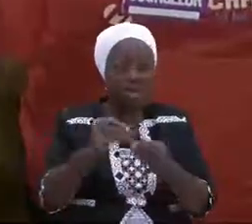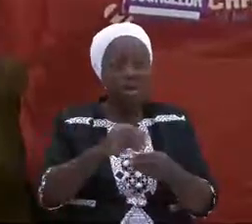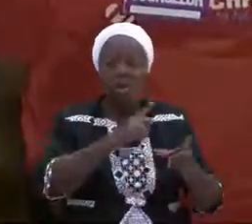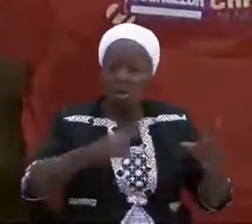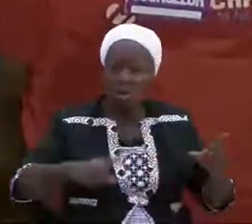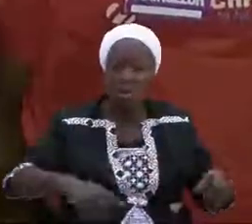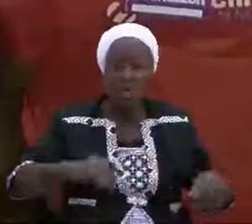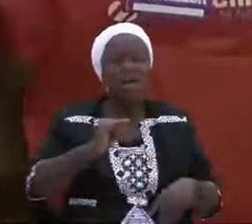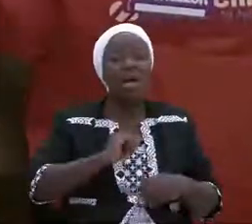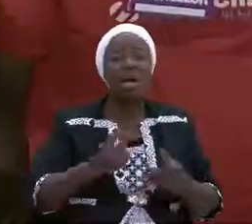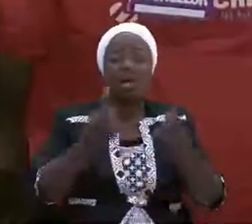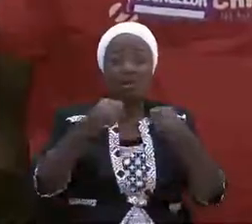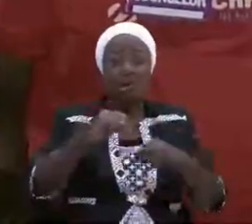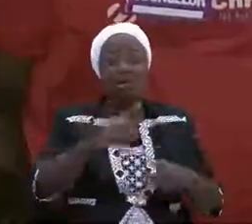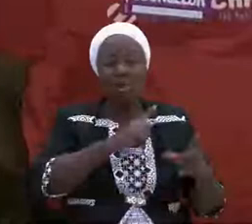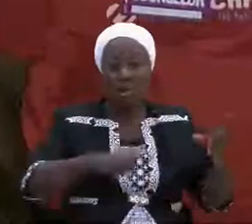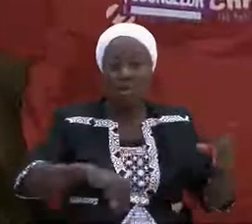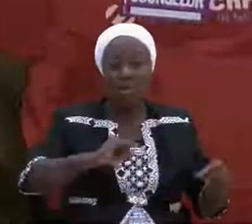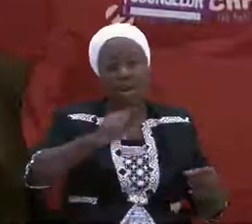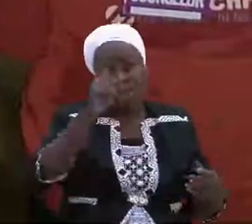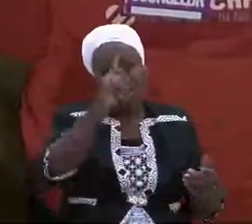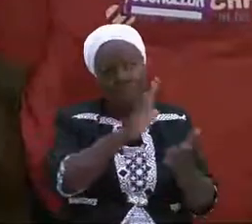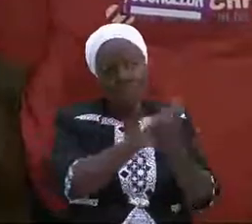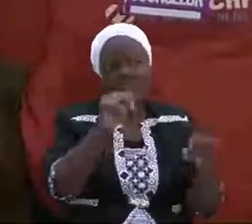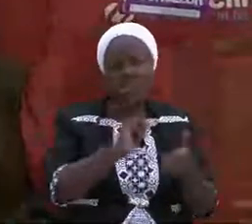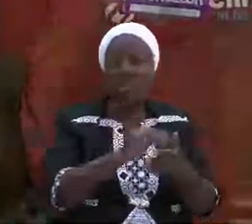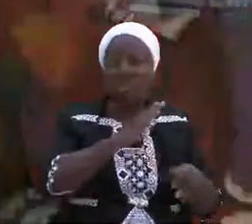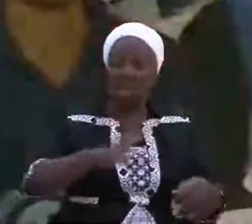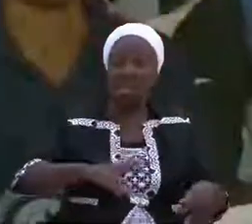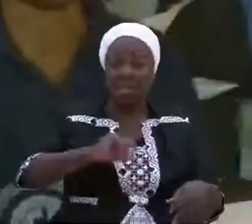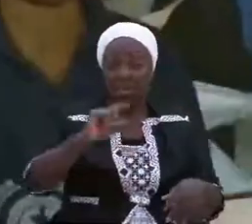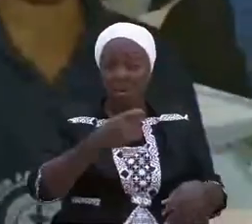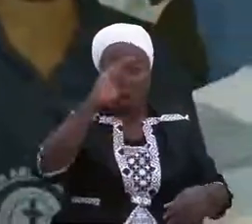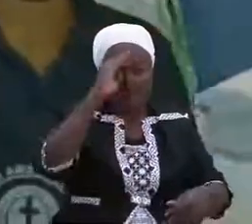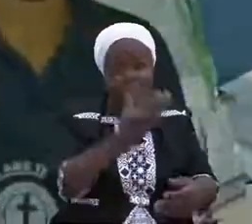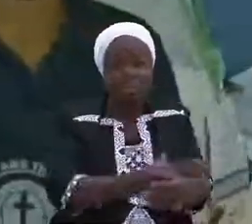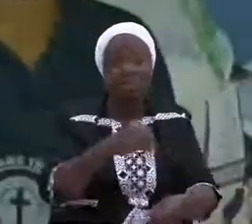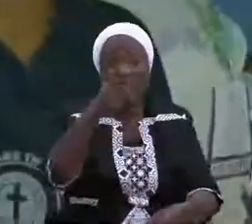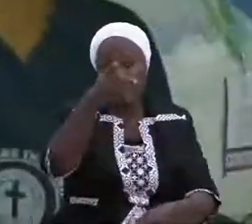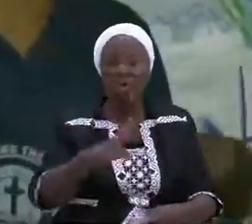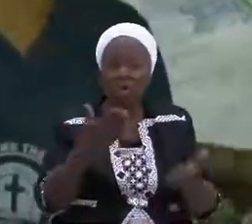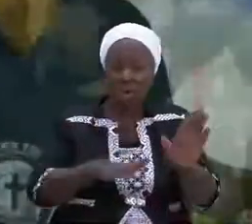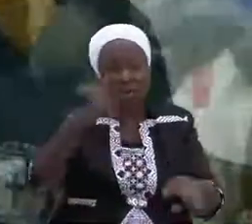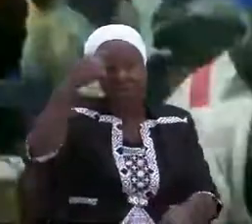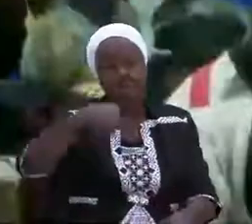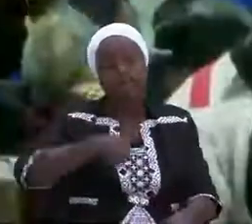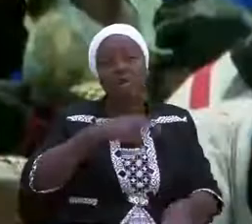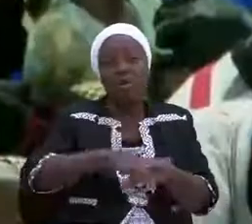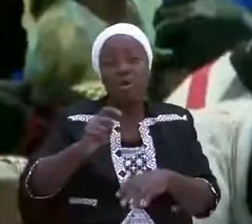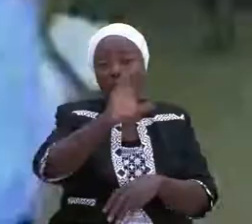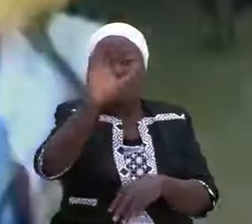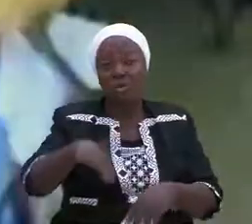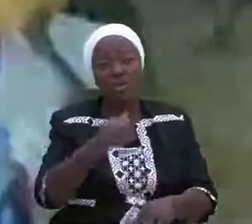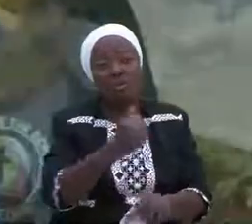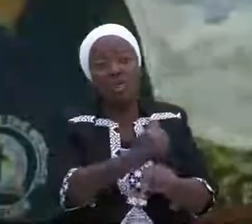du passé. Je viens, Seigneur, je crois que Christ, le seul sauveur, seul fils de Dieu, est mort pour moi sur la